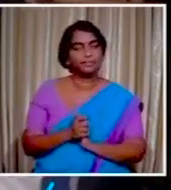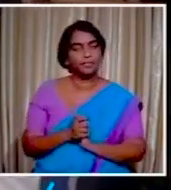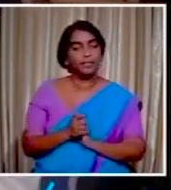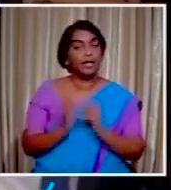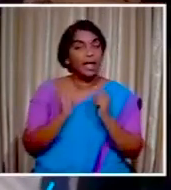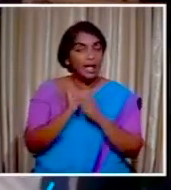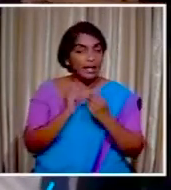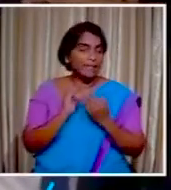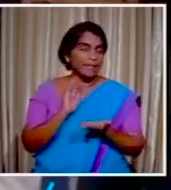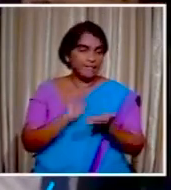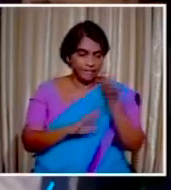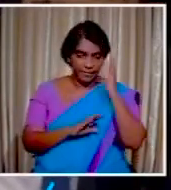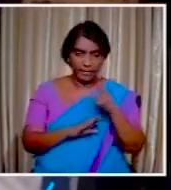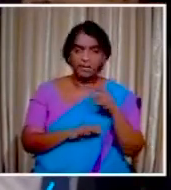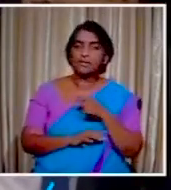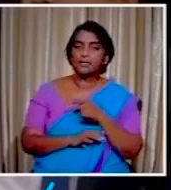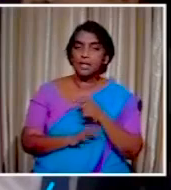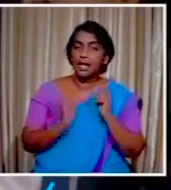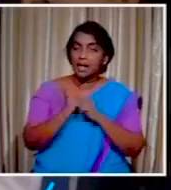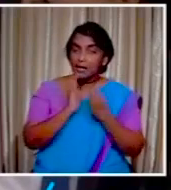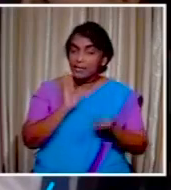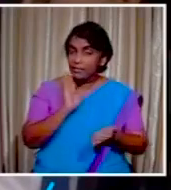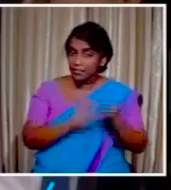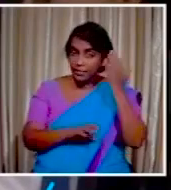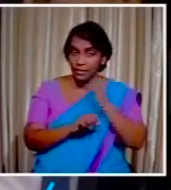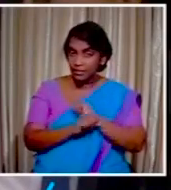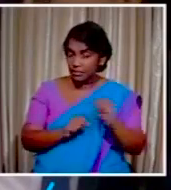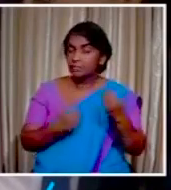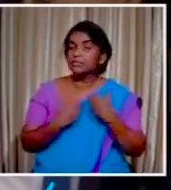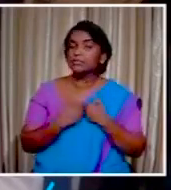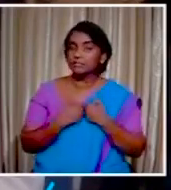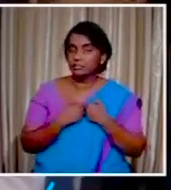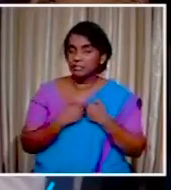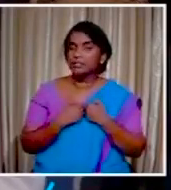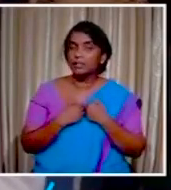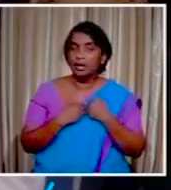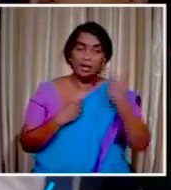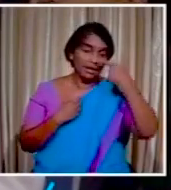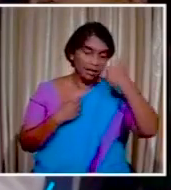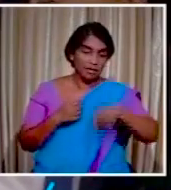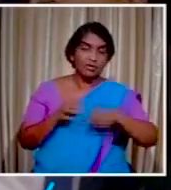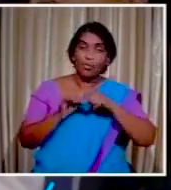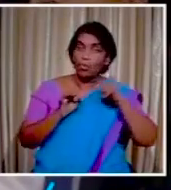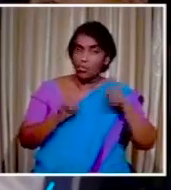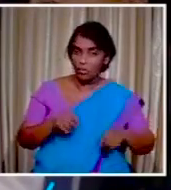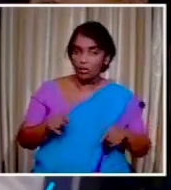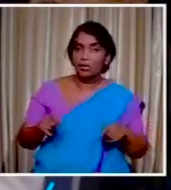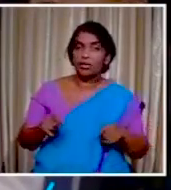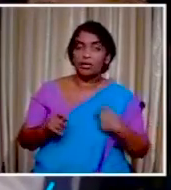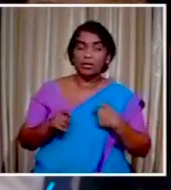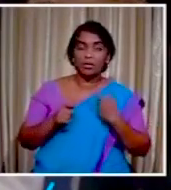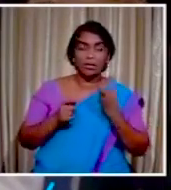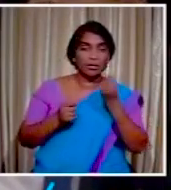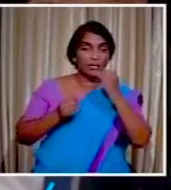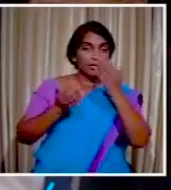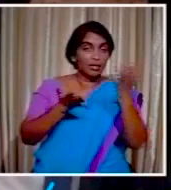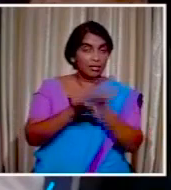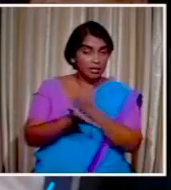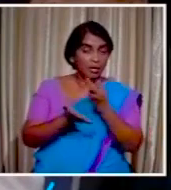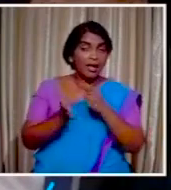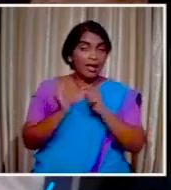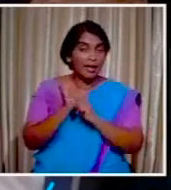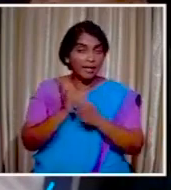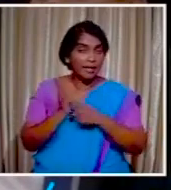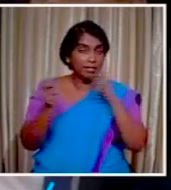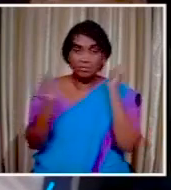ණය සීමාව වැඩි කරන්න කියලා ණය සීමාව වැඩි කරේ නැත්නම් අපිට අපේ ඛනිජ තෙල් සංස්ථාවට අයවැයෙන් වෙන් කරලා තිබ්බ ණය සීමාව